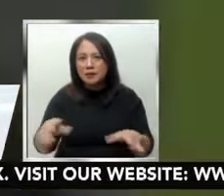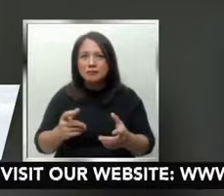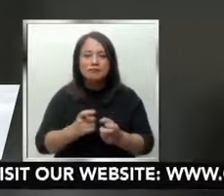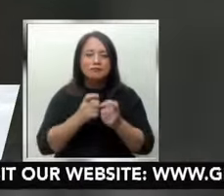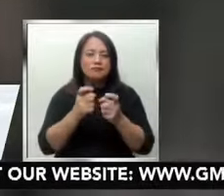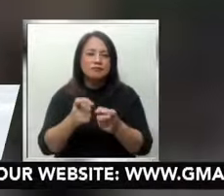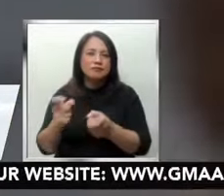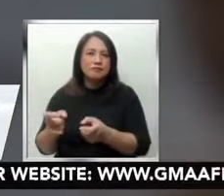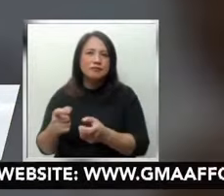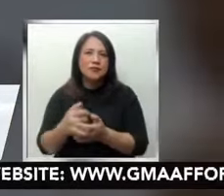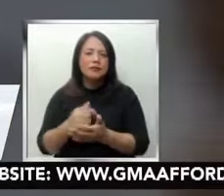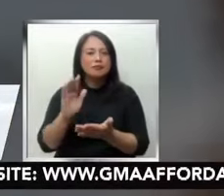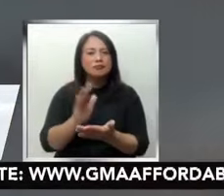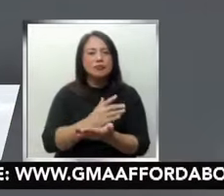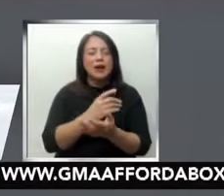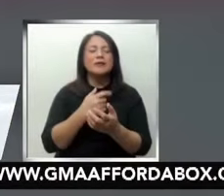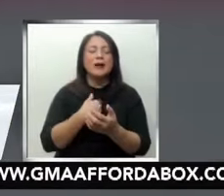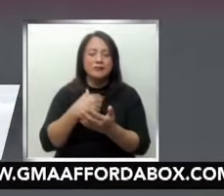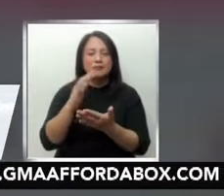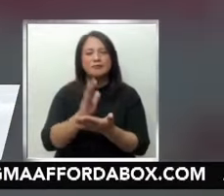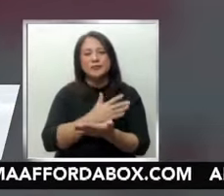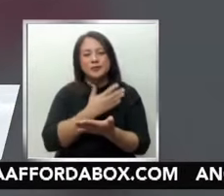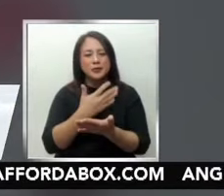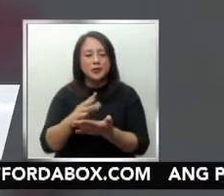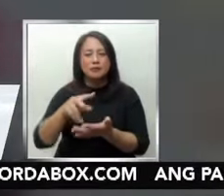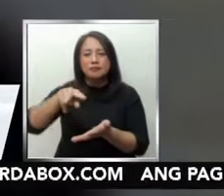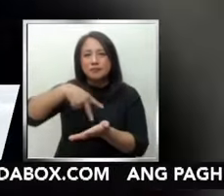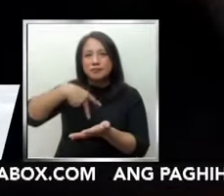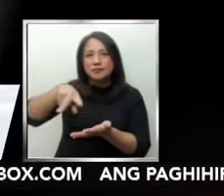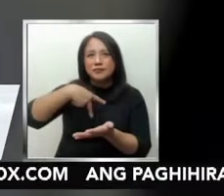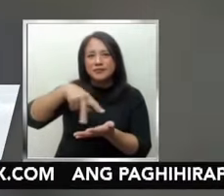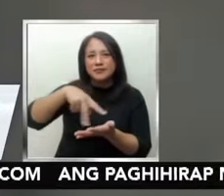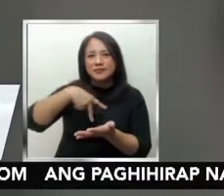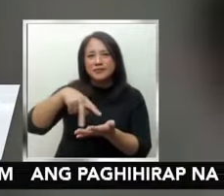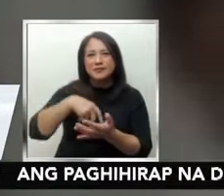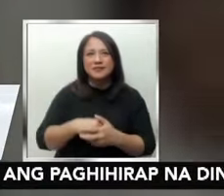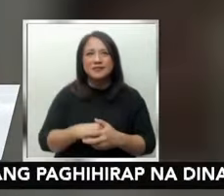number si Ken at dance number si